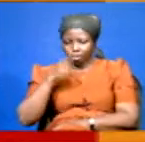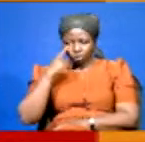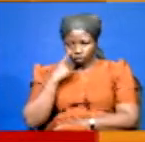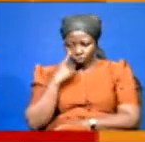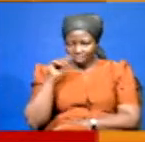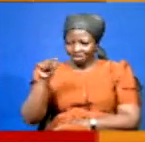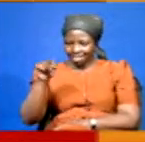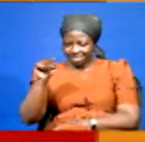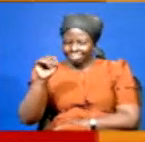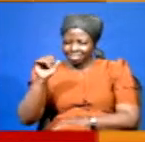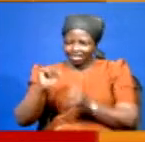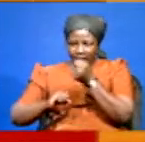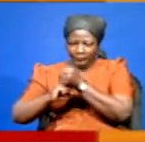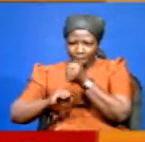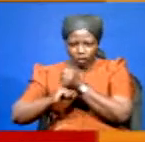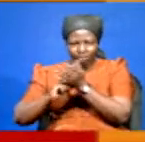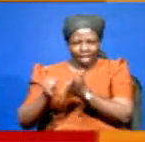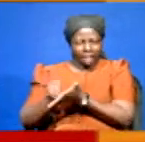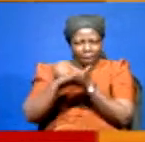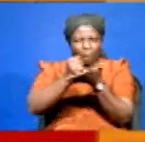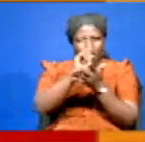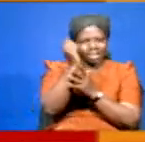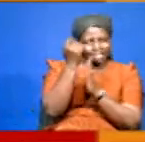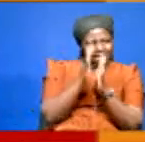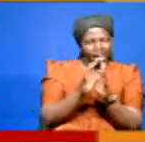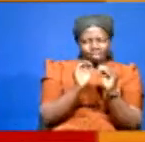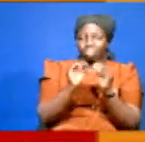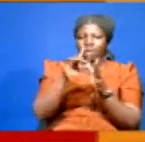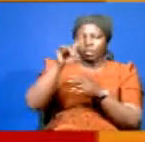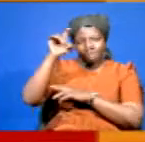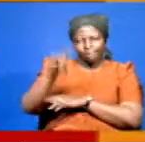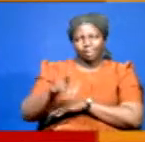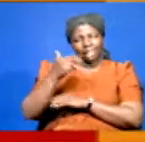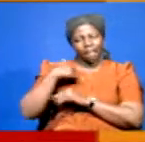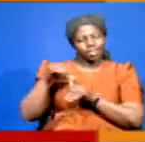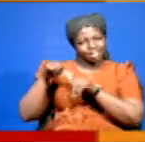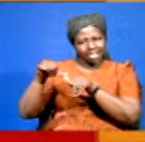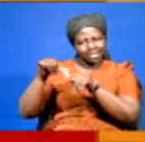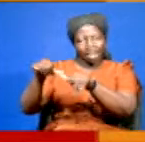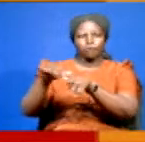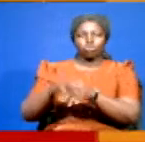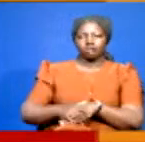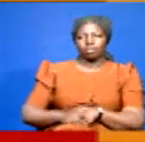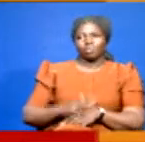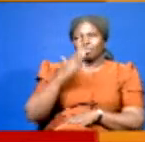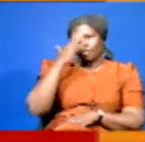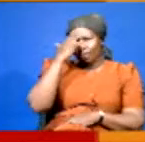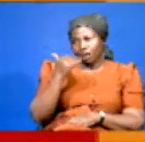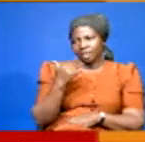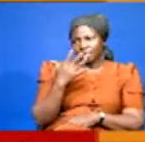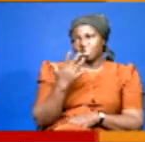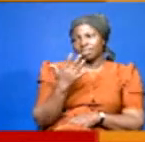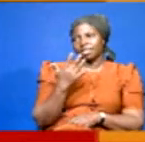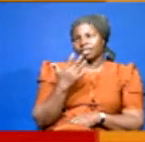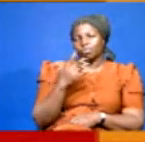haisaidii. Lazima tuwe na ile sustainable, kwa sababu ni lini tutaweka services kwa kila kitu. Lazima pia tuwe